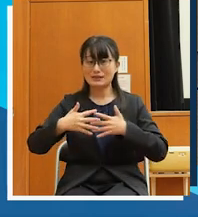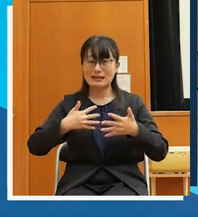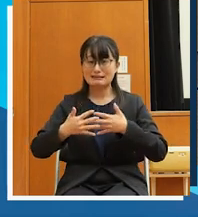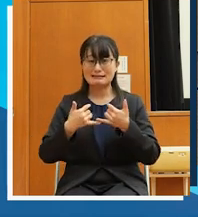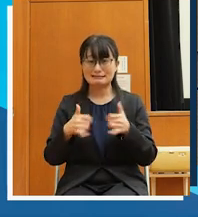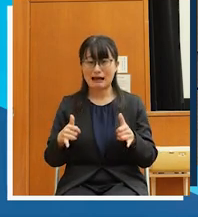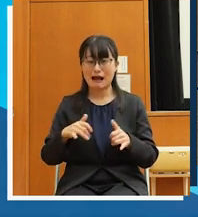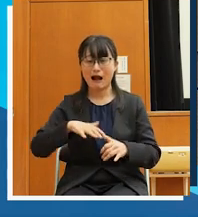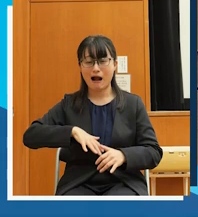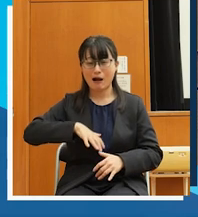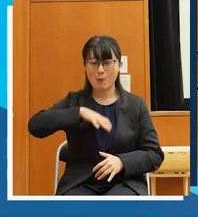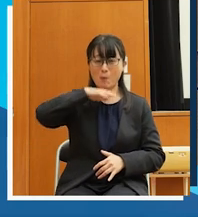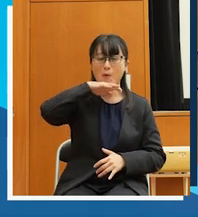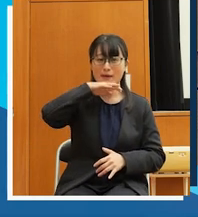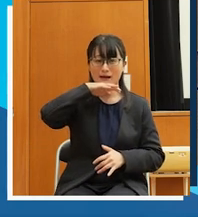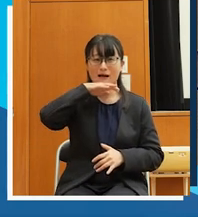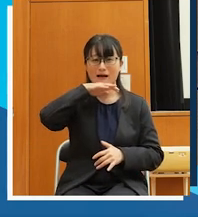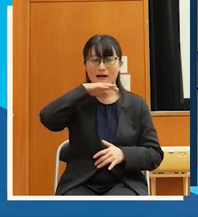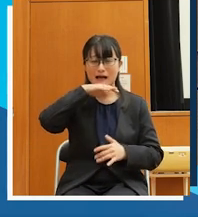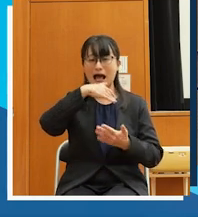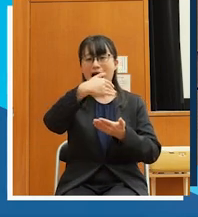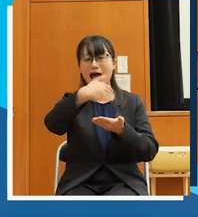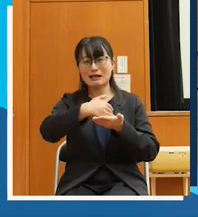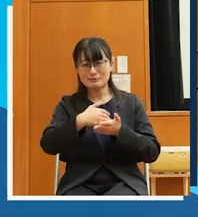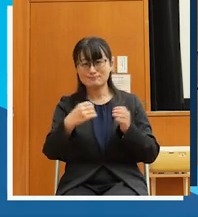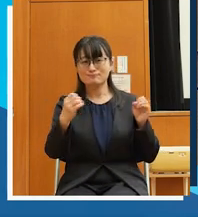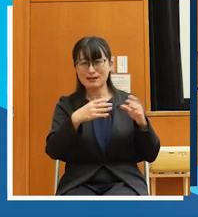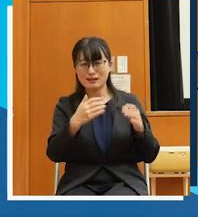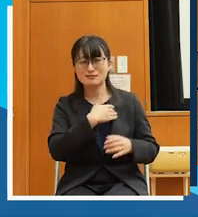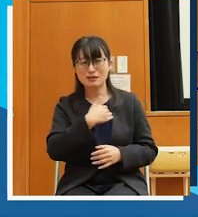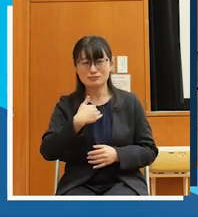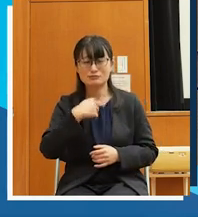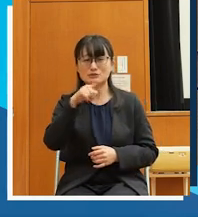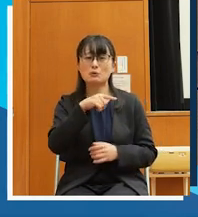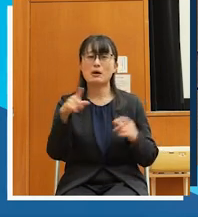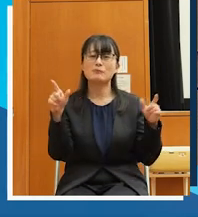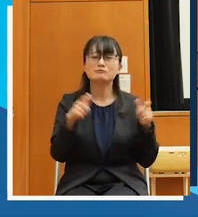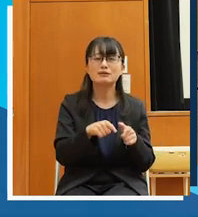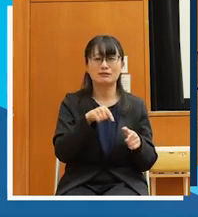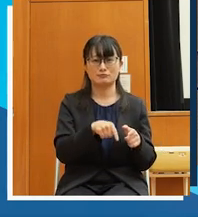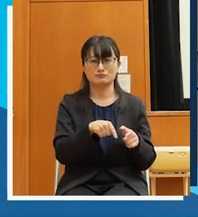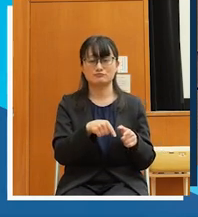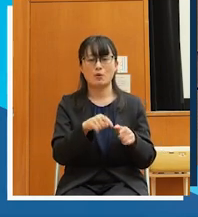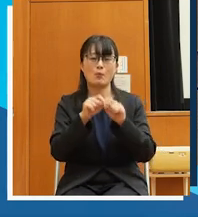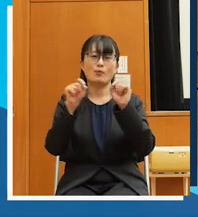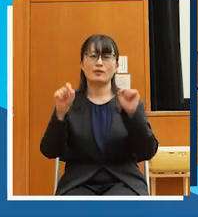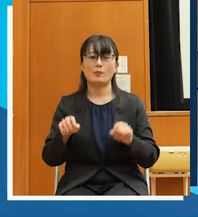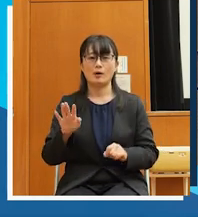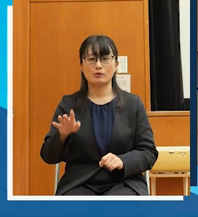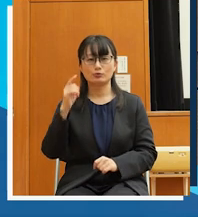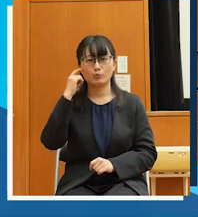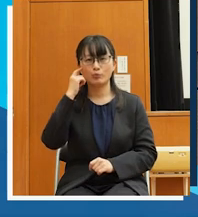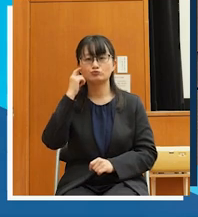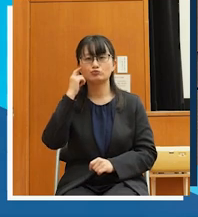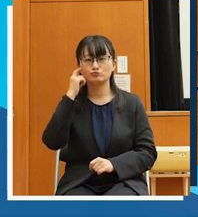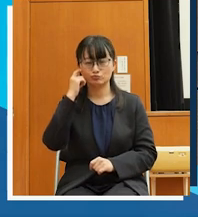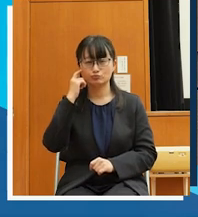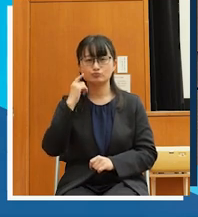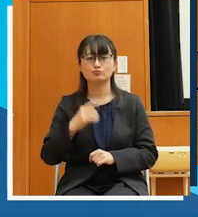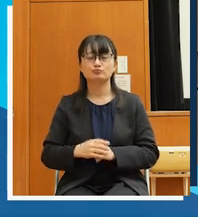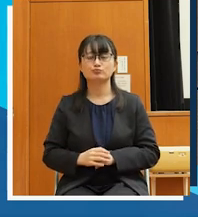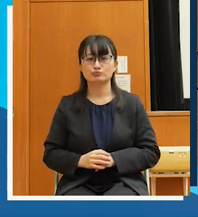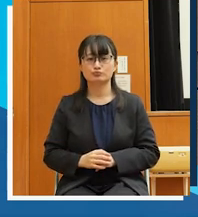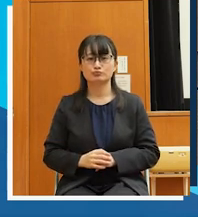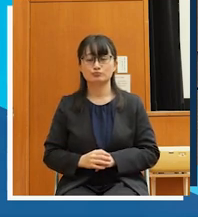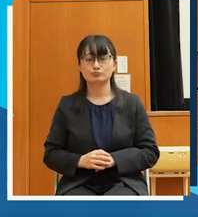も大きな問題の1つかなという風に思うんですけどやっぱりテレビ見て少しでもこうやって沖縄について考えることだったりとかで